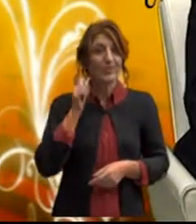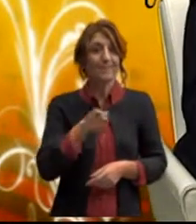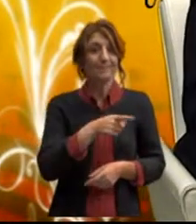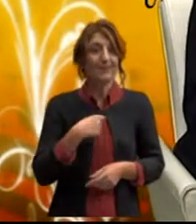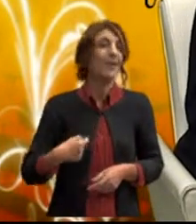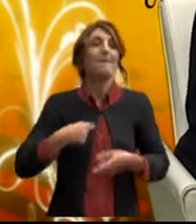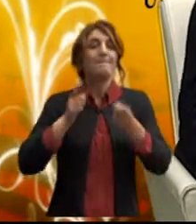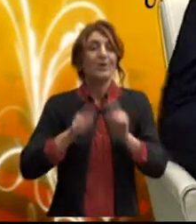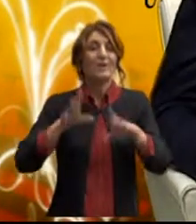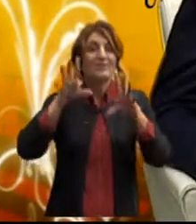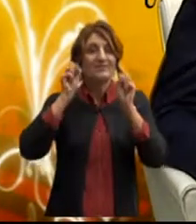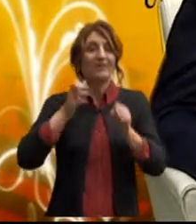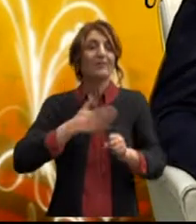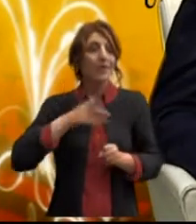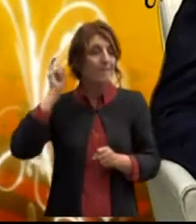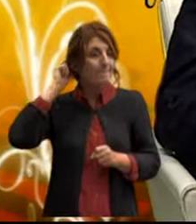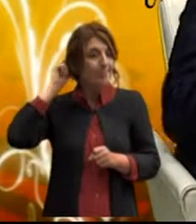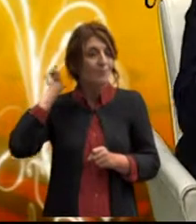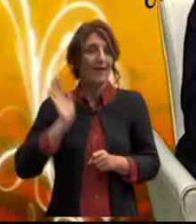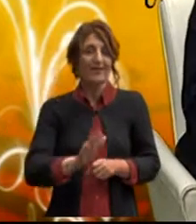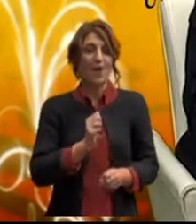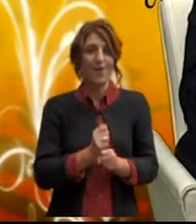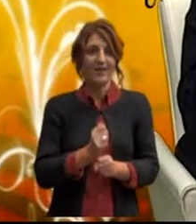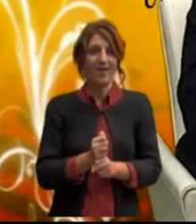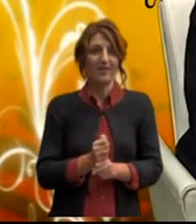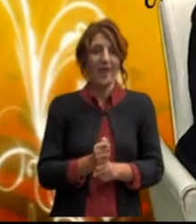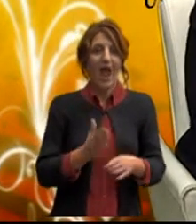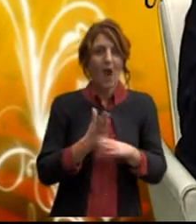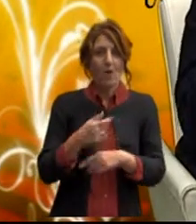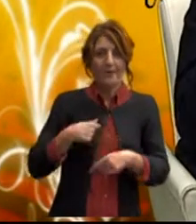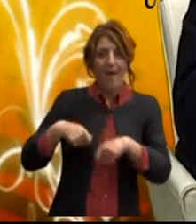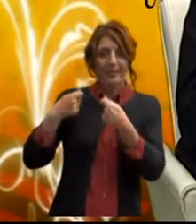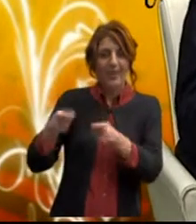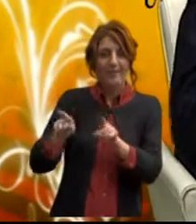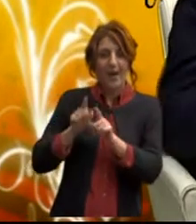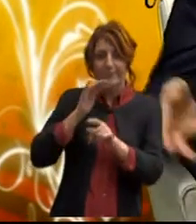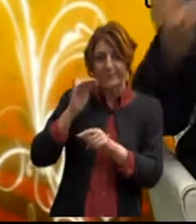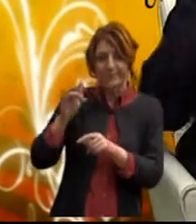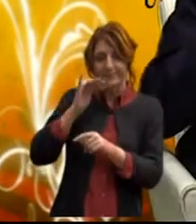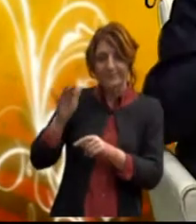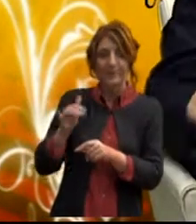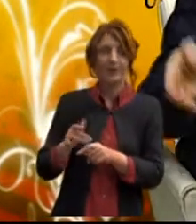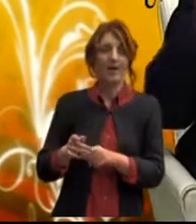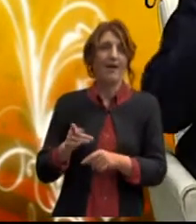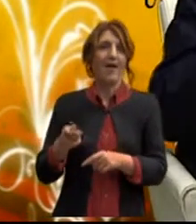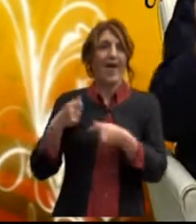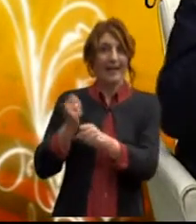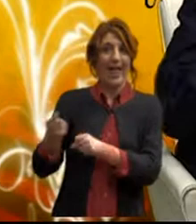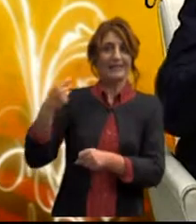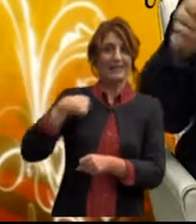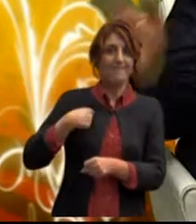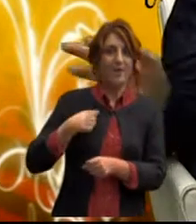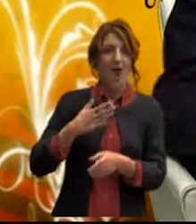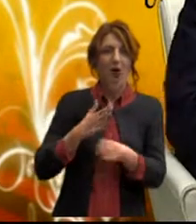moramo shvatiti da tako naš mozak funkcionira. Da. Dakle, ako mu mi damo poruke, onda on radi za nas. Ali ako ga pustimo, da on sam